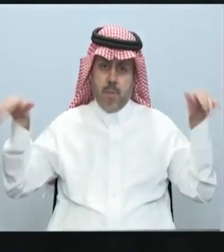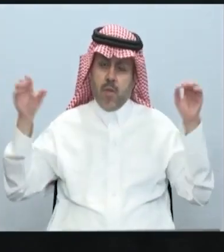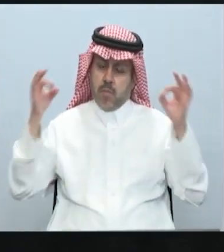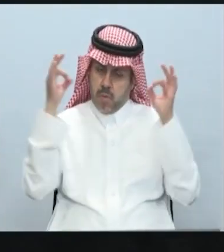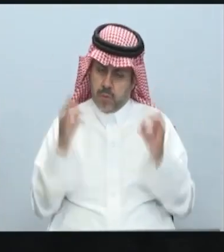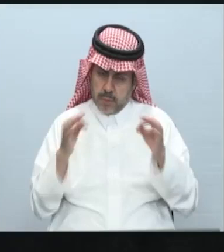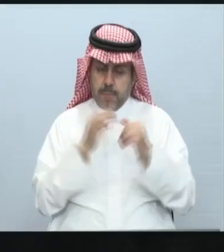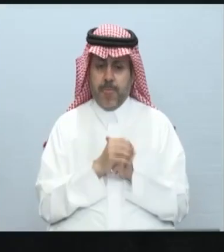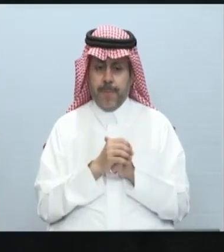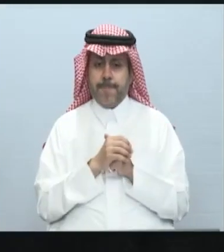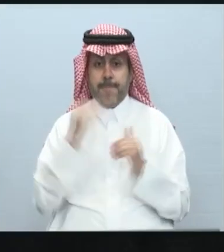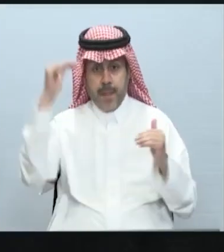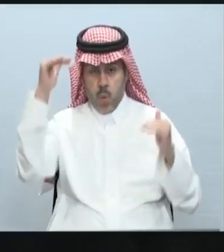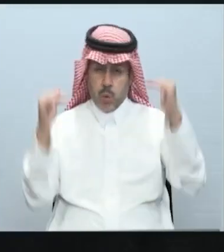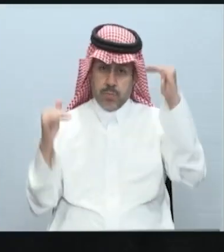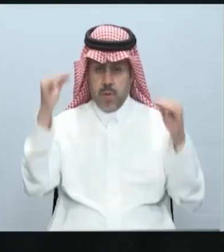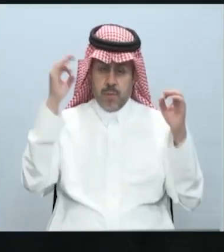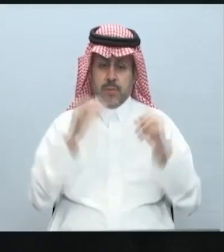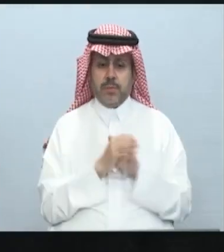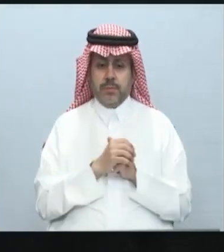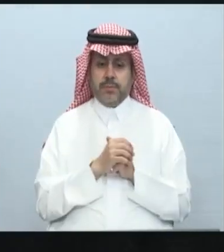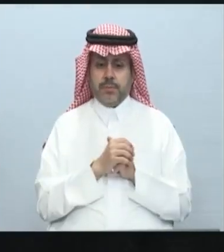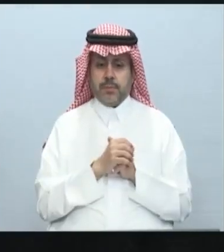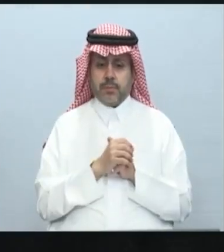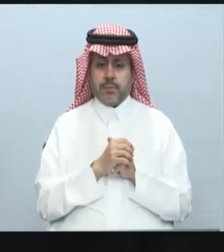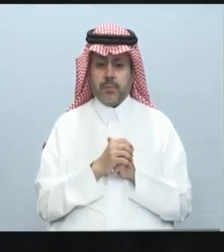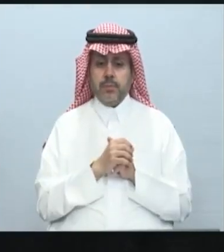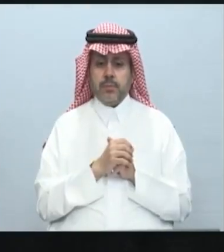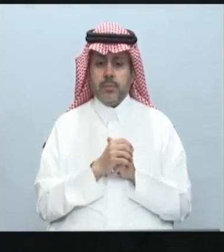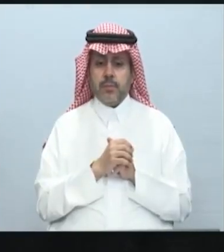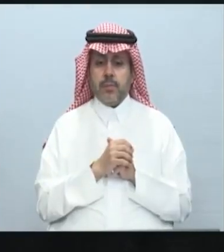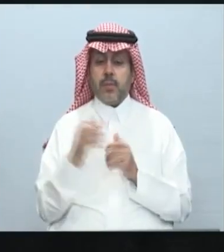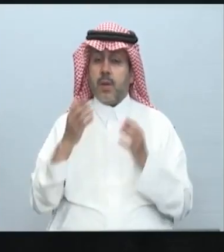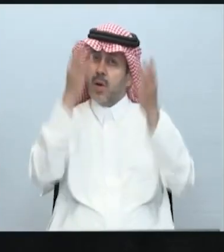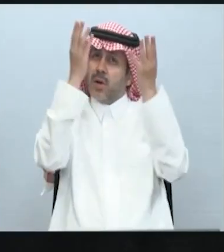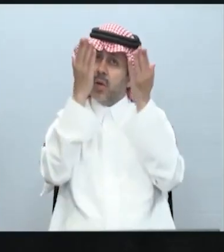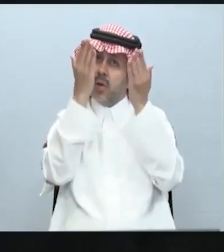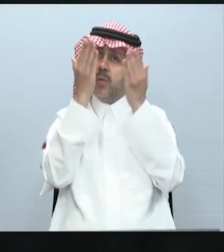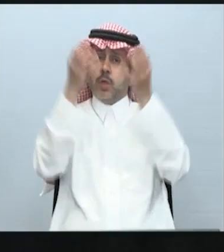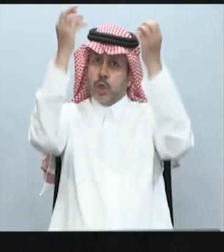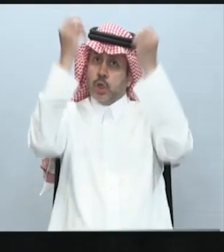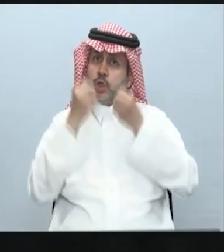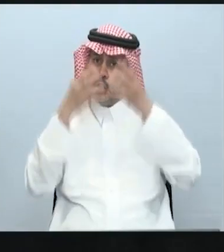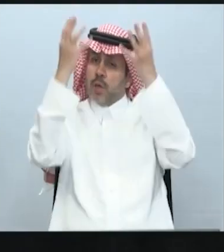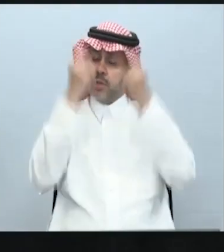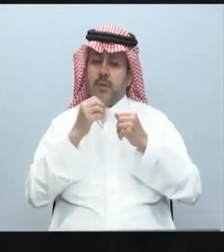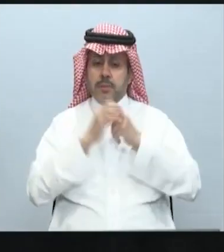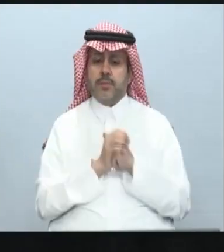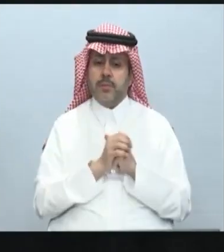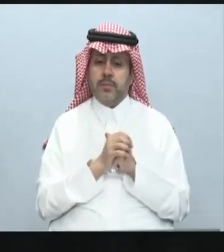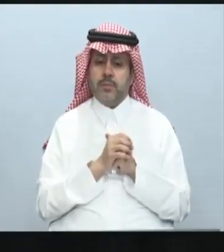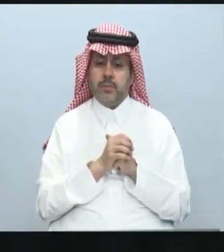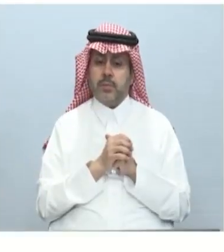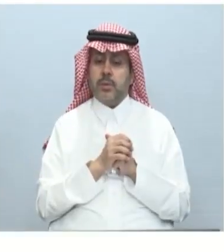بالغت في الخوف الى ان وصلت الى القنوط من رحمه الله جل وعلا فاما الرجاء وهو هذه العباده العظيمه فهي